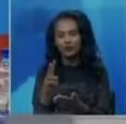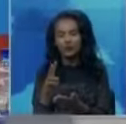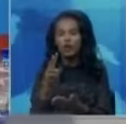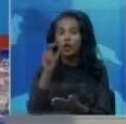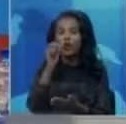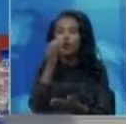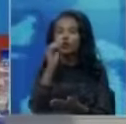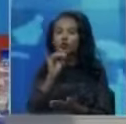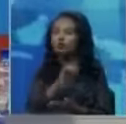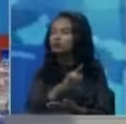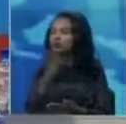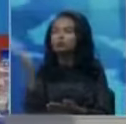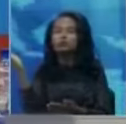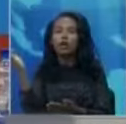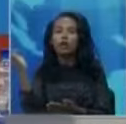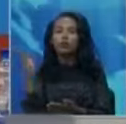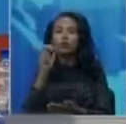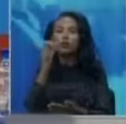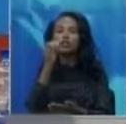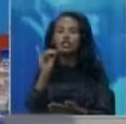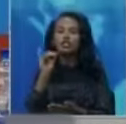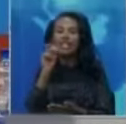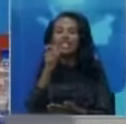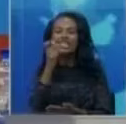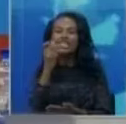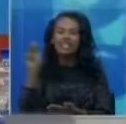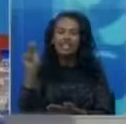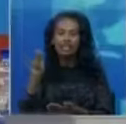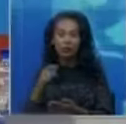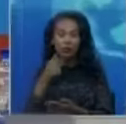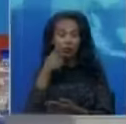ወንጪ እዚህ ጋር ነው። ወንጪና ደንዲ የሚባሉ